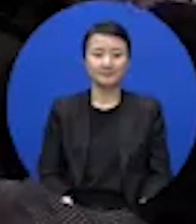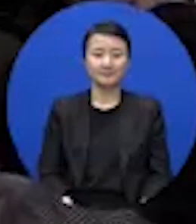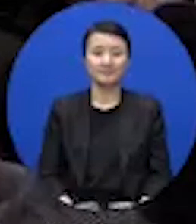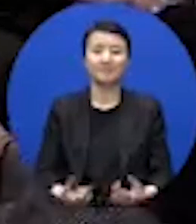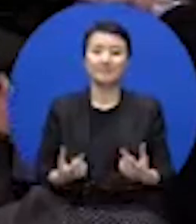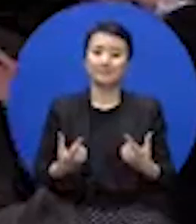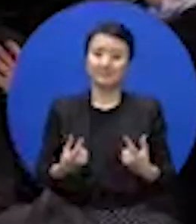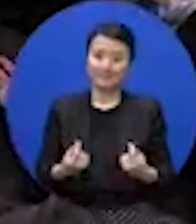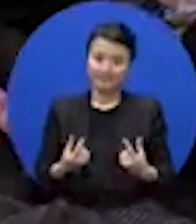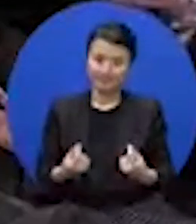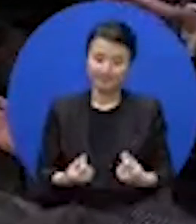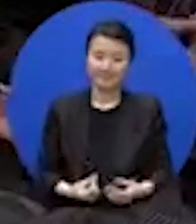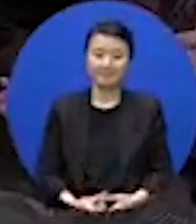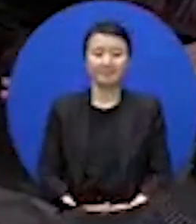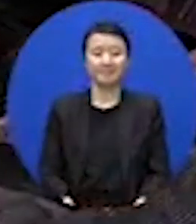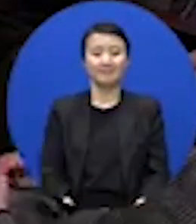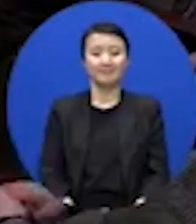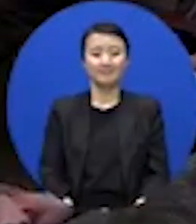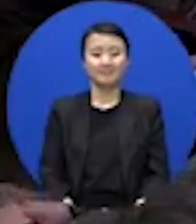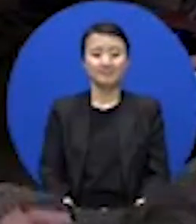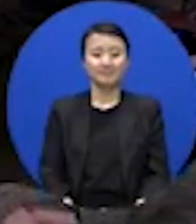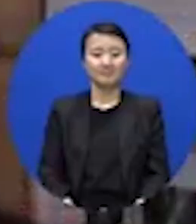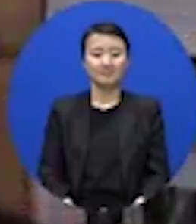예. 좋습니다.